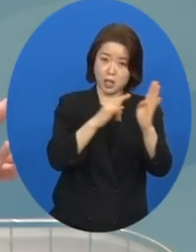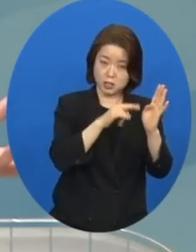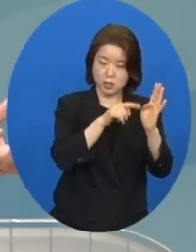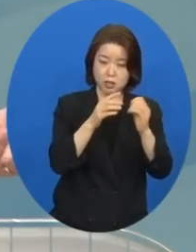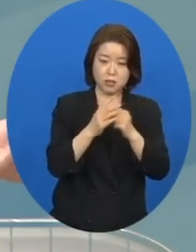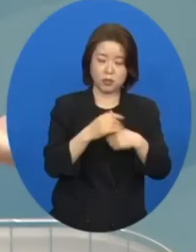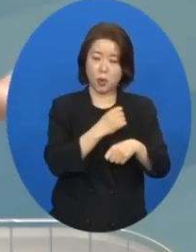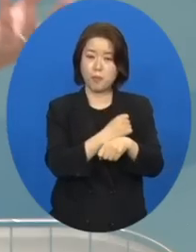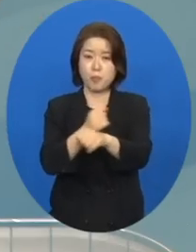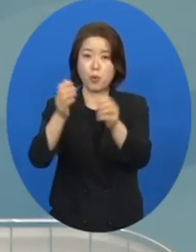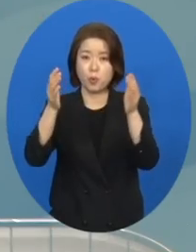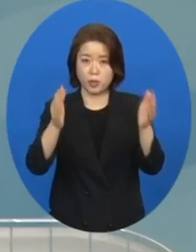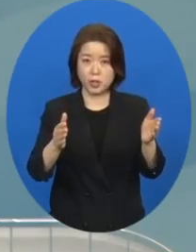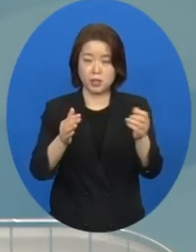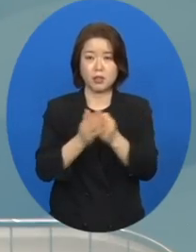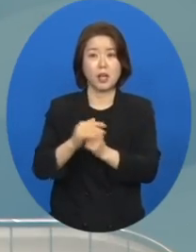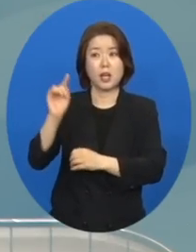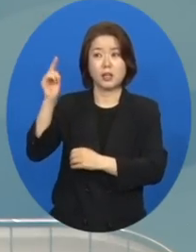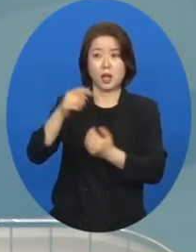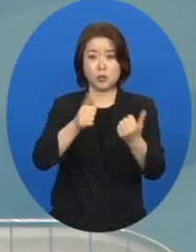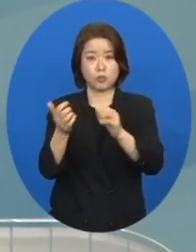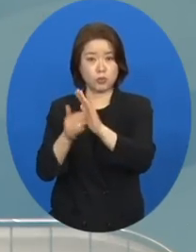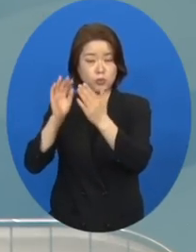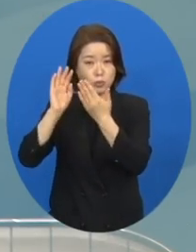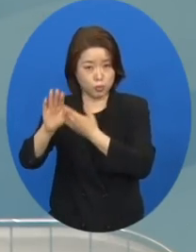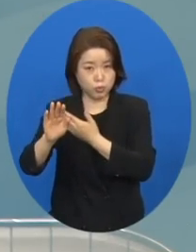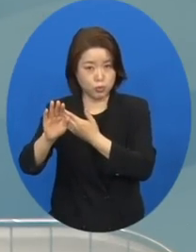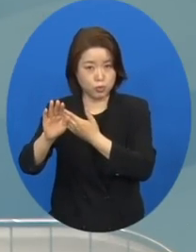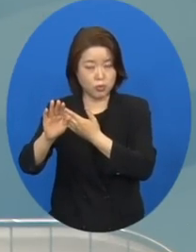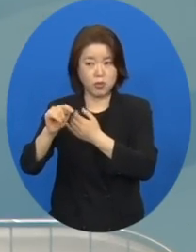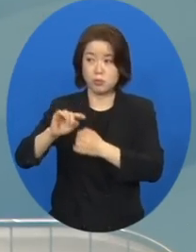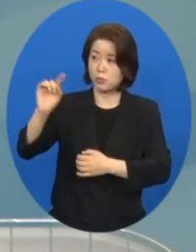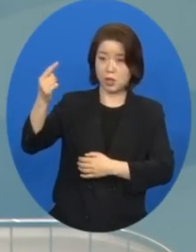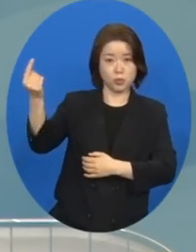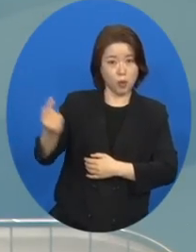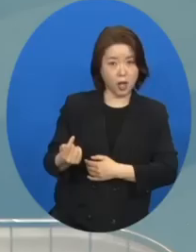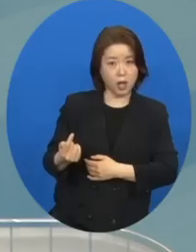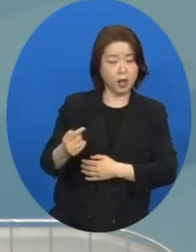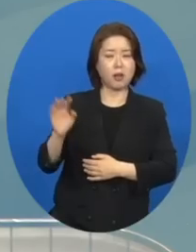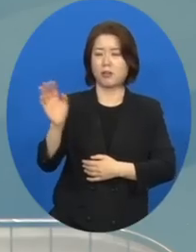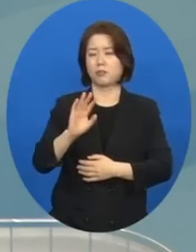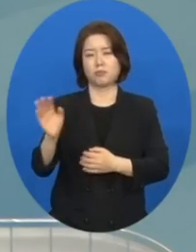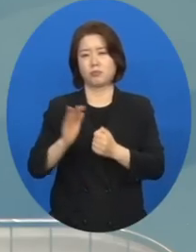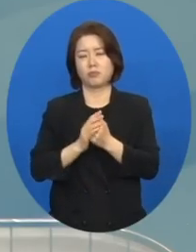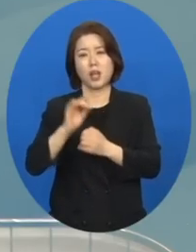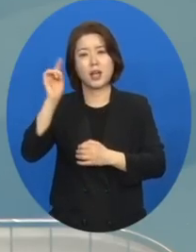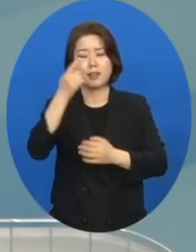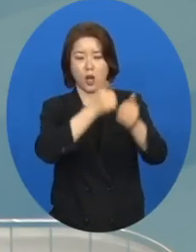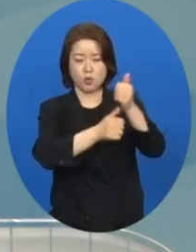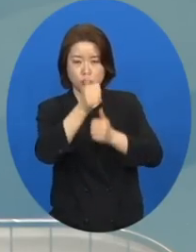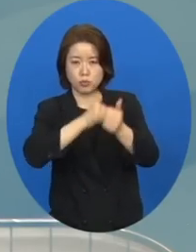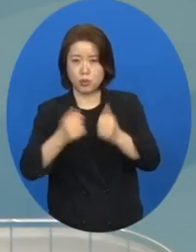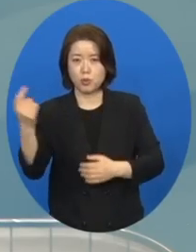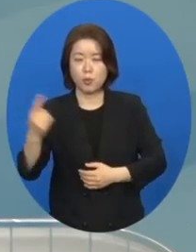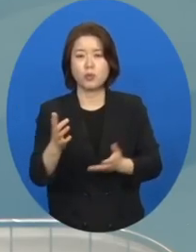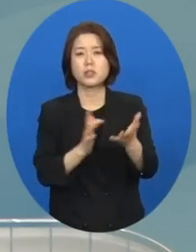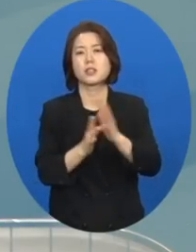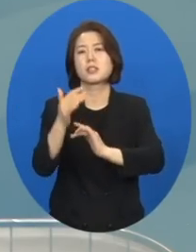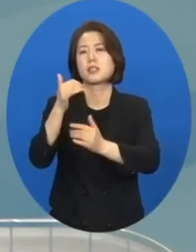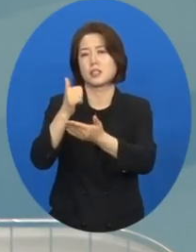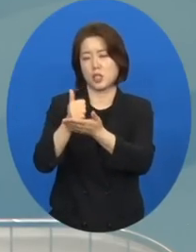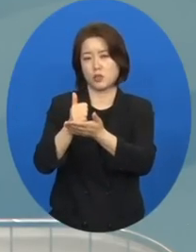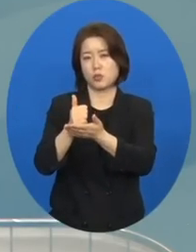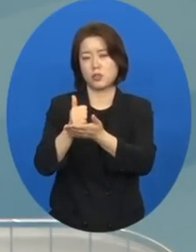그는 죽었던 다해서 돌아온다는 뜻인가 그렇지 않아요 그 다윗은 바로 다윗의 후손으로 오실 예수님을